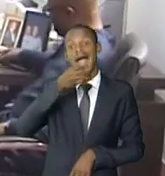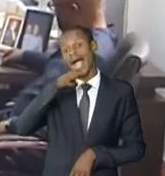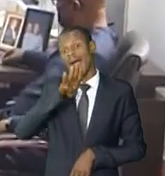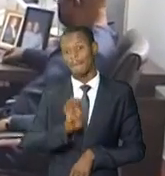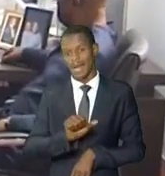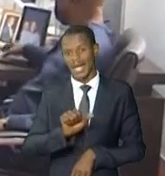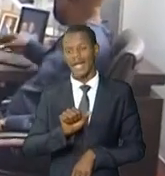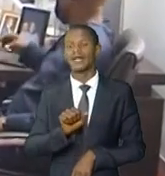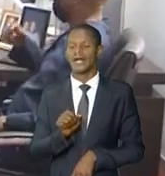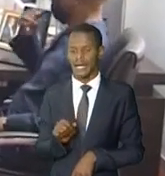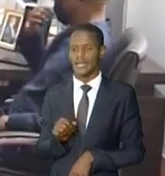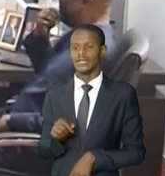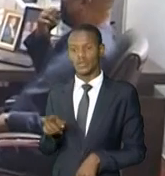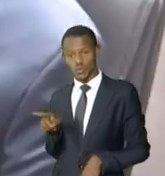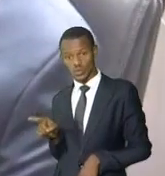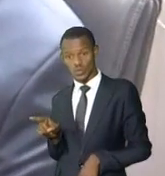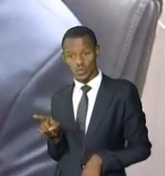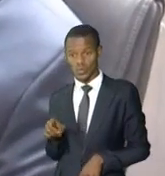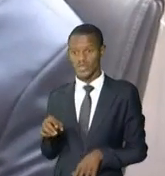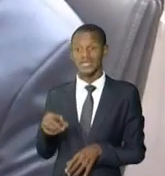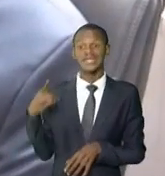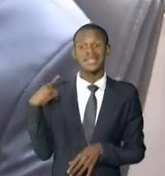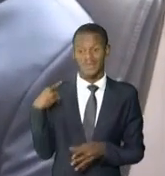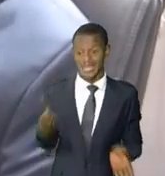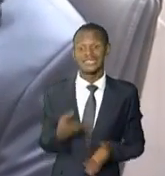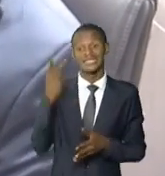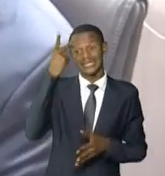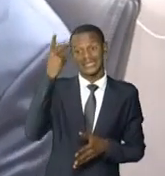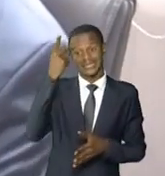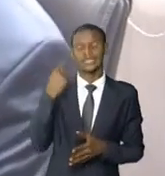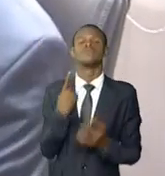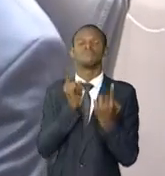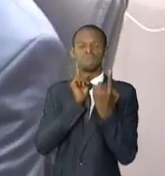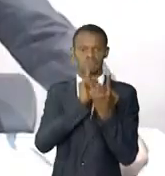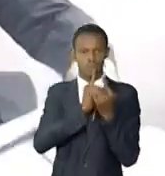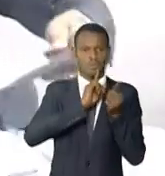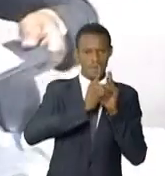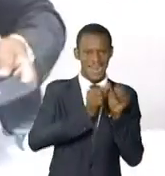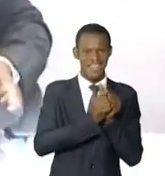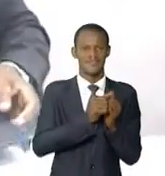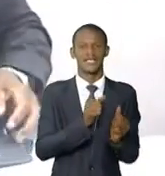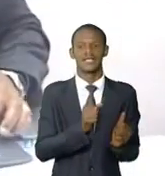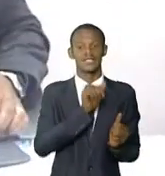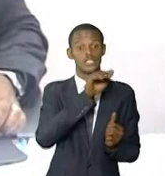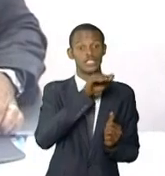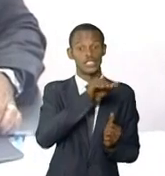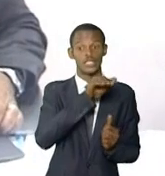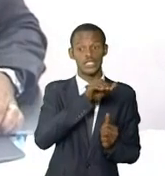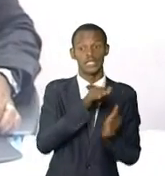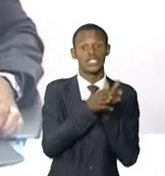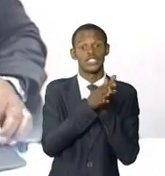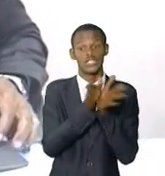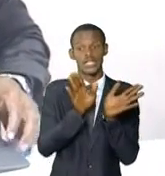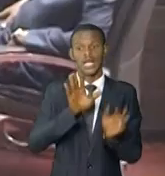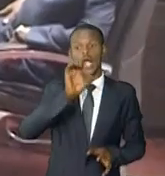des députés nationaux élus de Kinshasa et président de Banakin, a rencontré le directeur général de voirie et drainage pour